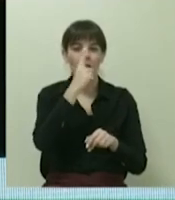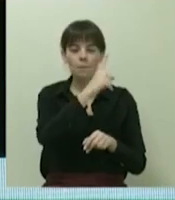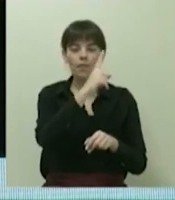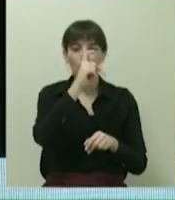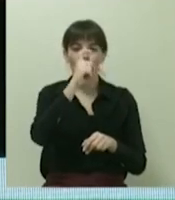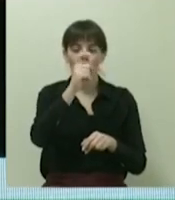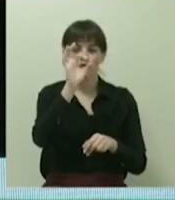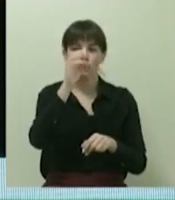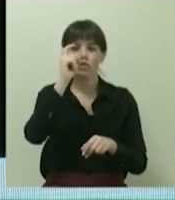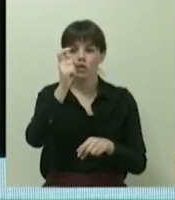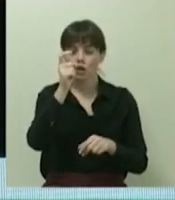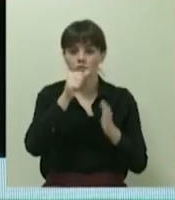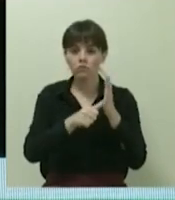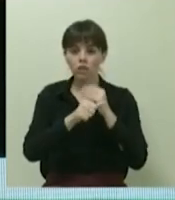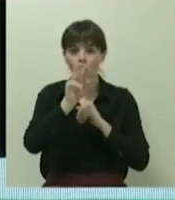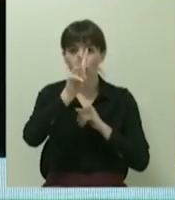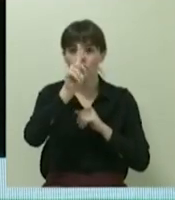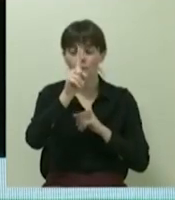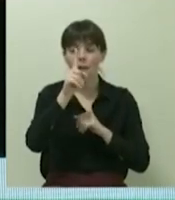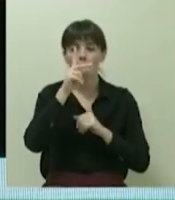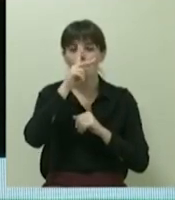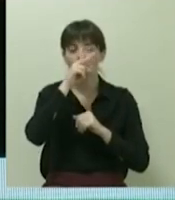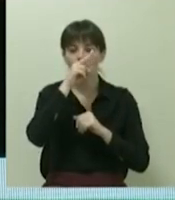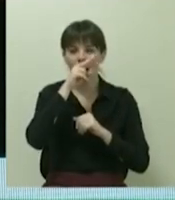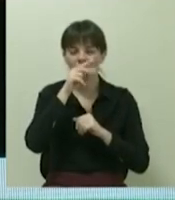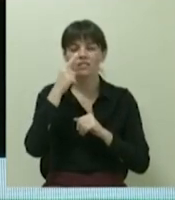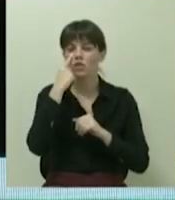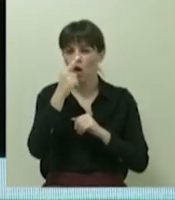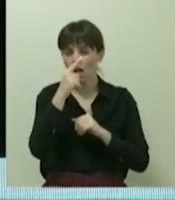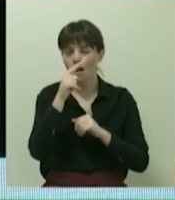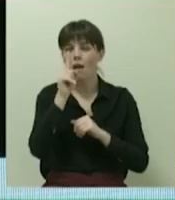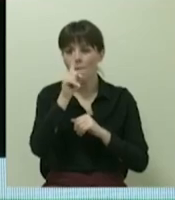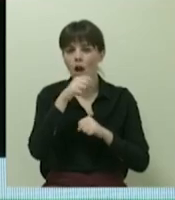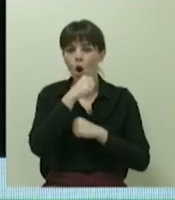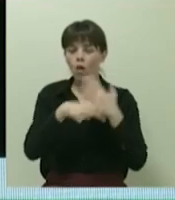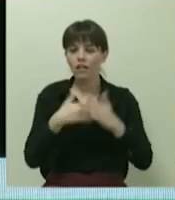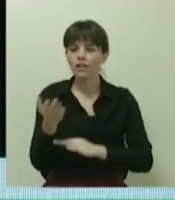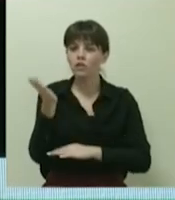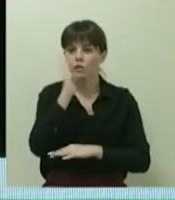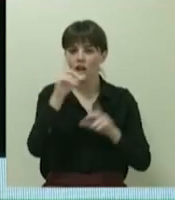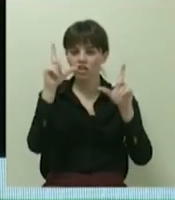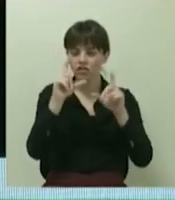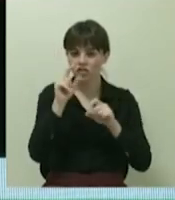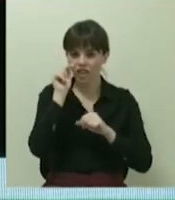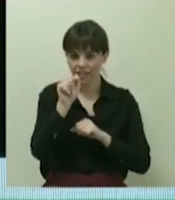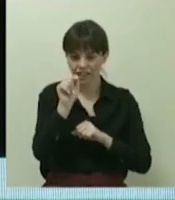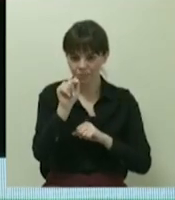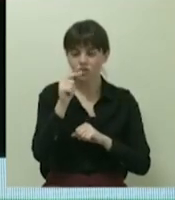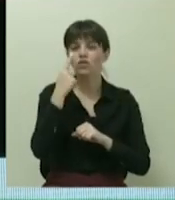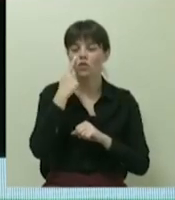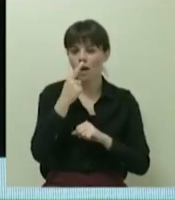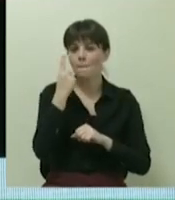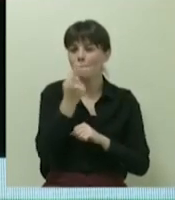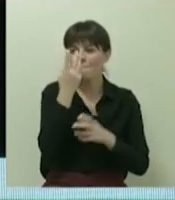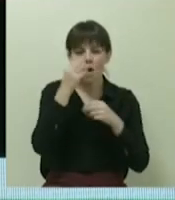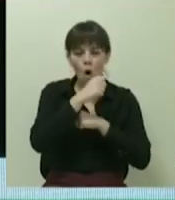1909'da çekilmiş bir fotoğraf bu. 31 Mart vakası diye bir olaydan sonra çekilmiş. Bir tür gerici isyan olmuş.